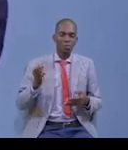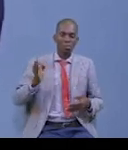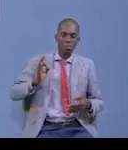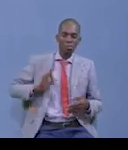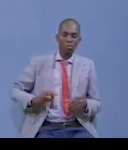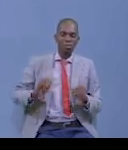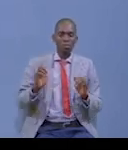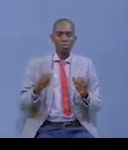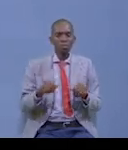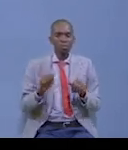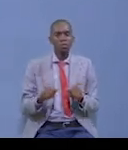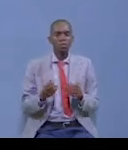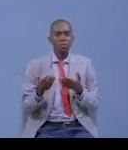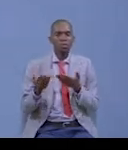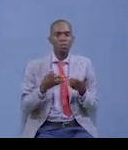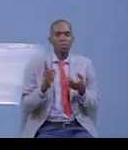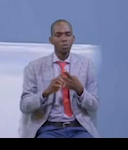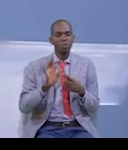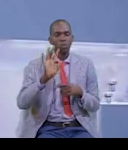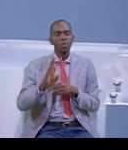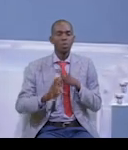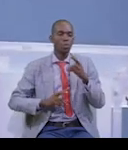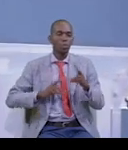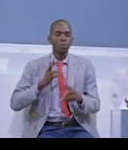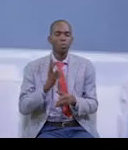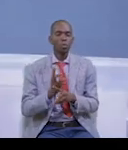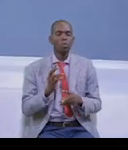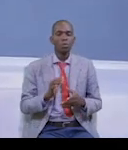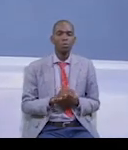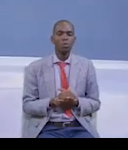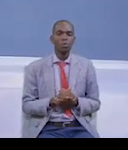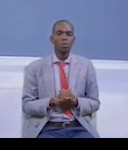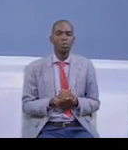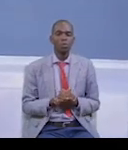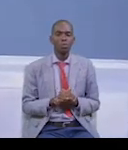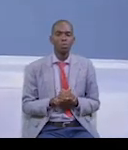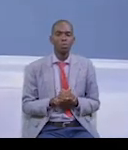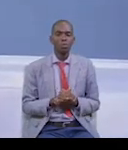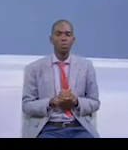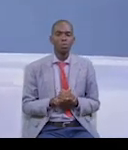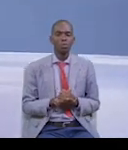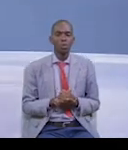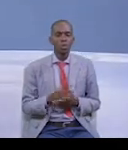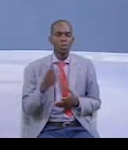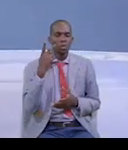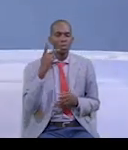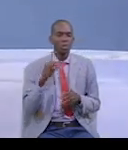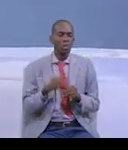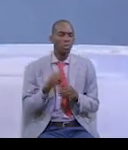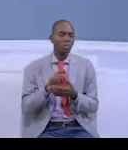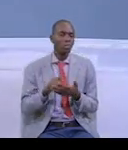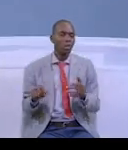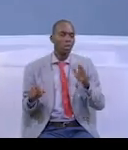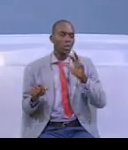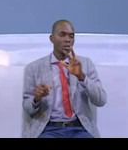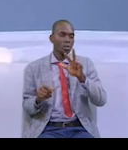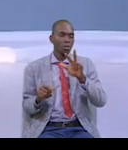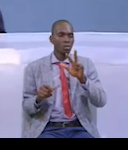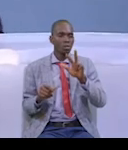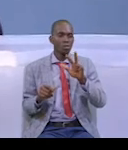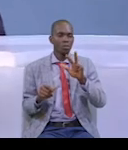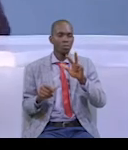మీ యొక్క ప్రజలకు లోకానికి ప్రయోజనకరమైన సేవ చేయడానికి మీ సమయం ఆక్రమించబడాలి. Look at number 3. ఇప్పుడు మూడో మాట చూద్దామా. Number